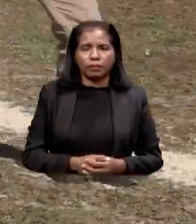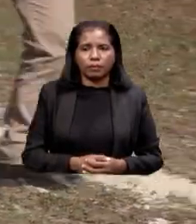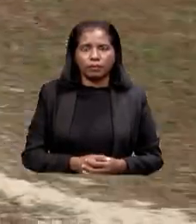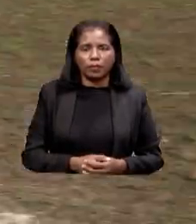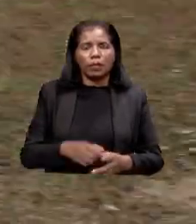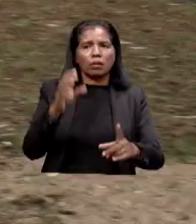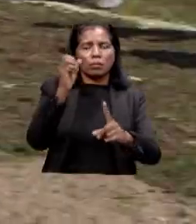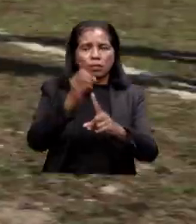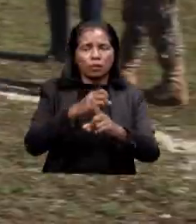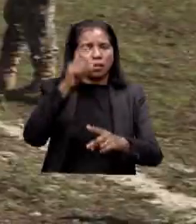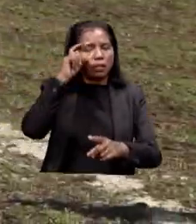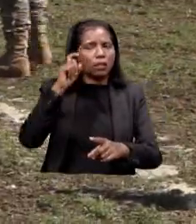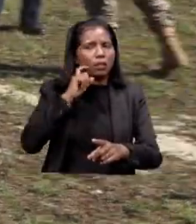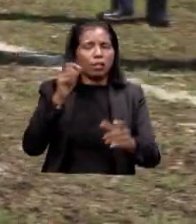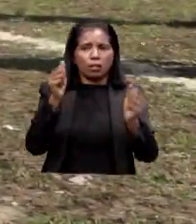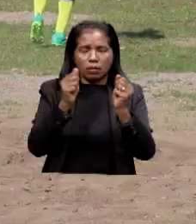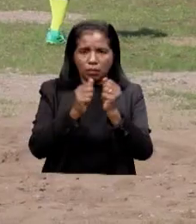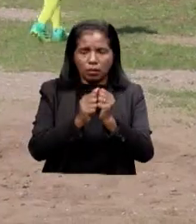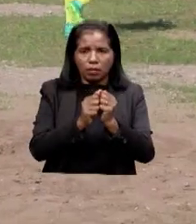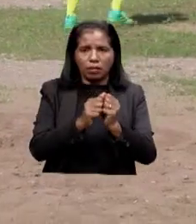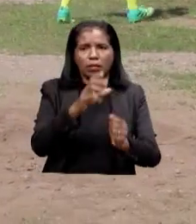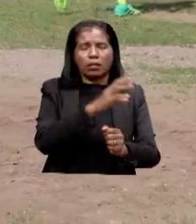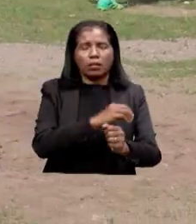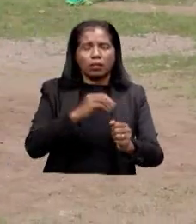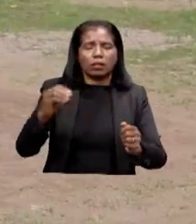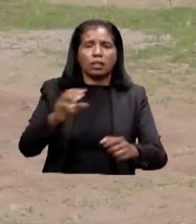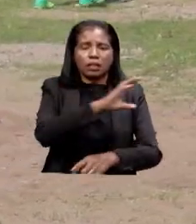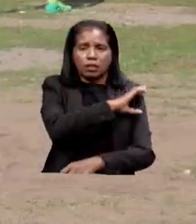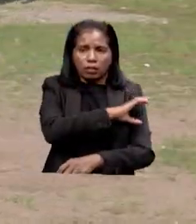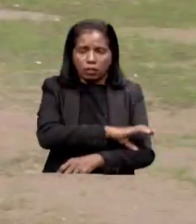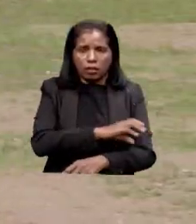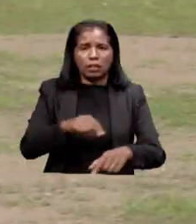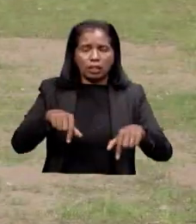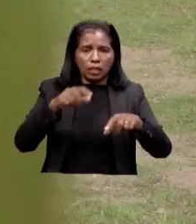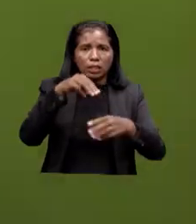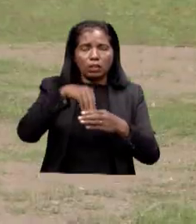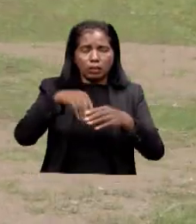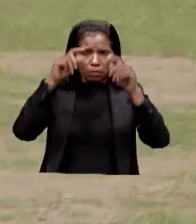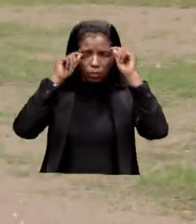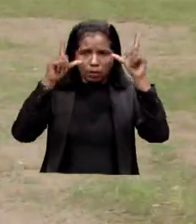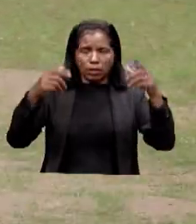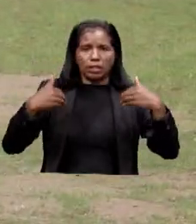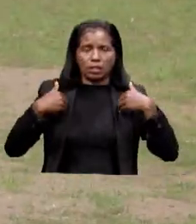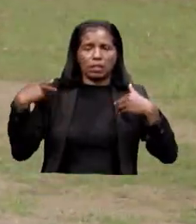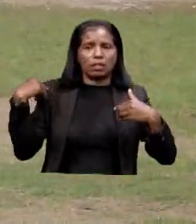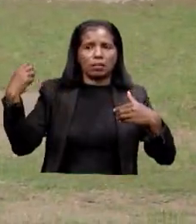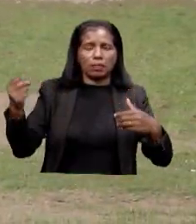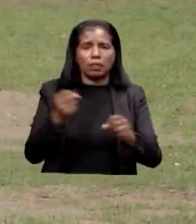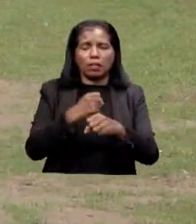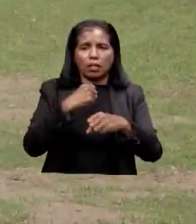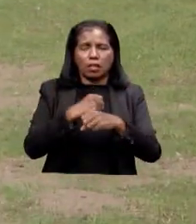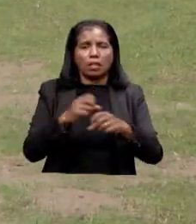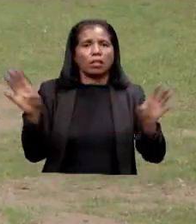Oportunidade ne sanan akompanya husi autoridade lokal no segurança inclui timor wansir nebe ihak bit en sera kompetisan